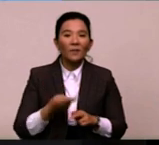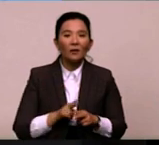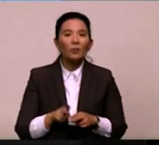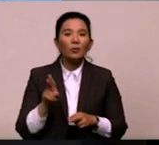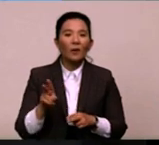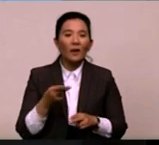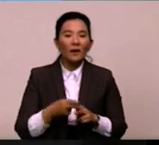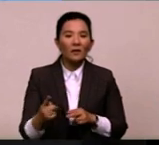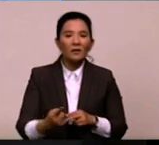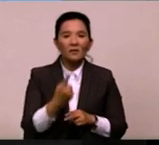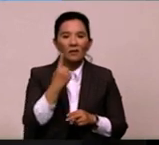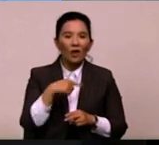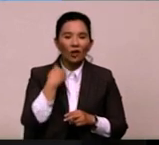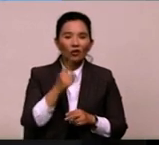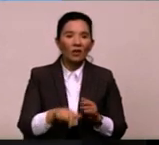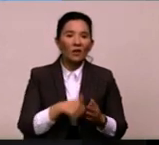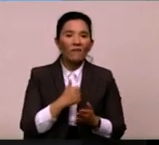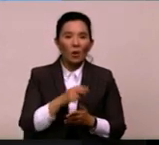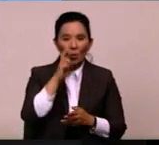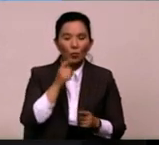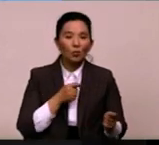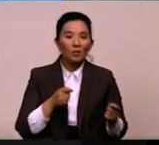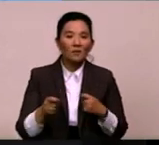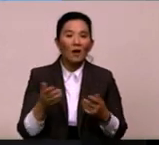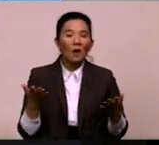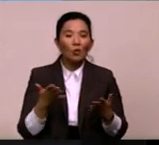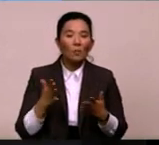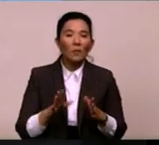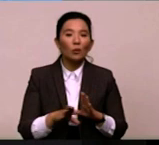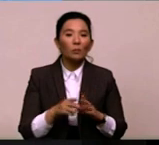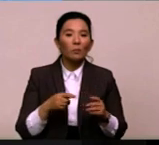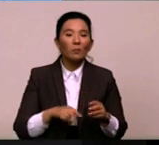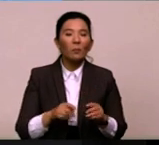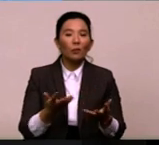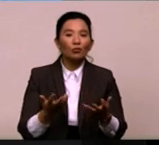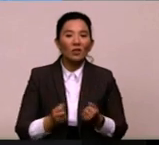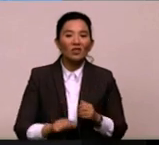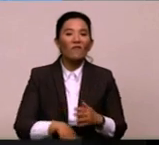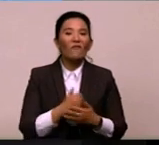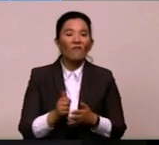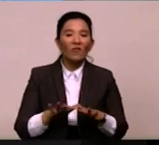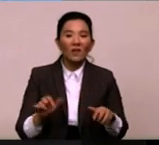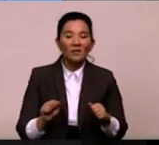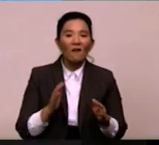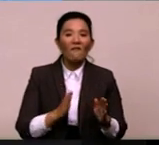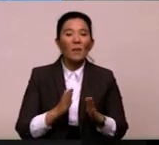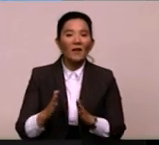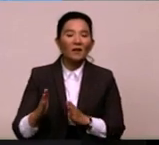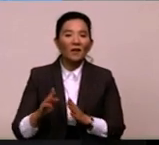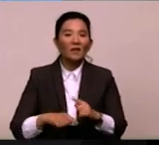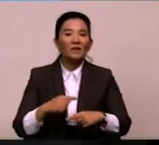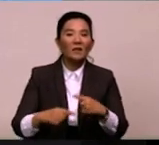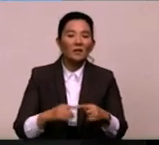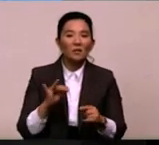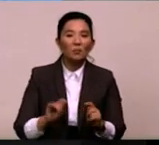Это единоличный глава государства, получающий власть, как правило, в порядке наследования, и передавал